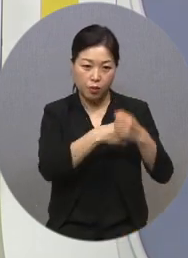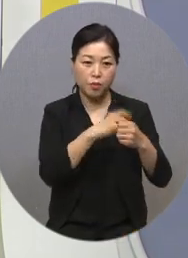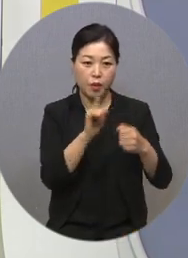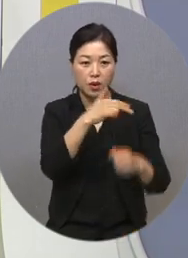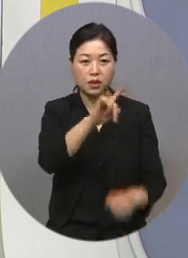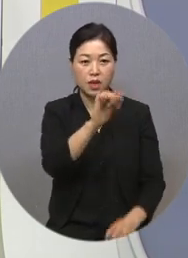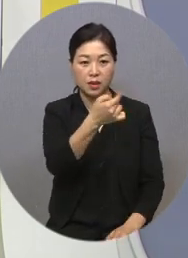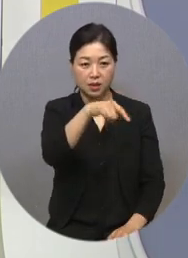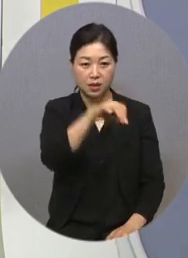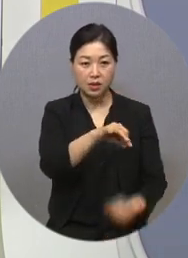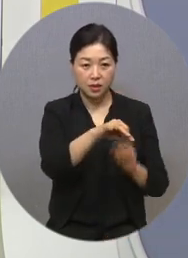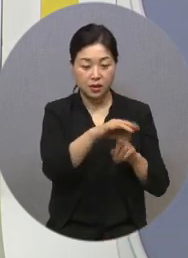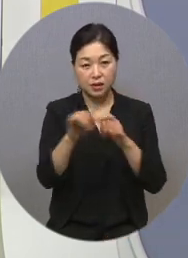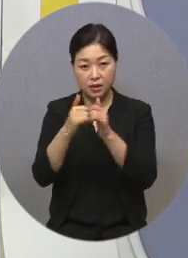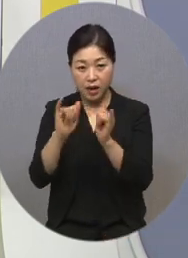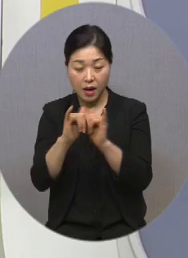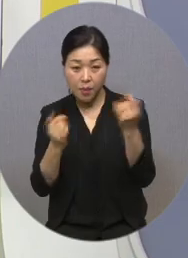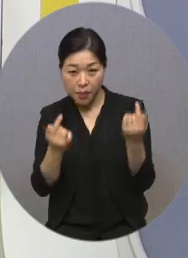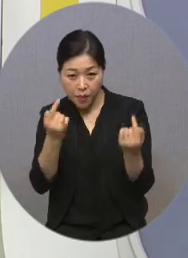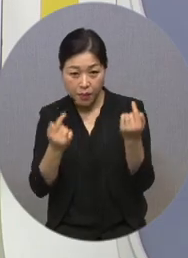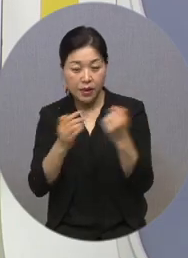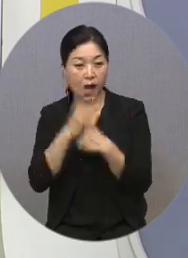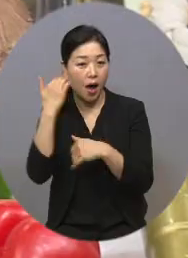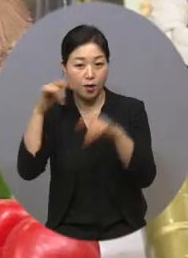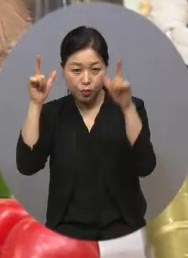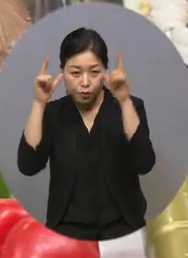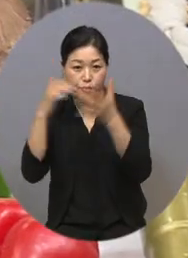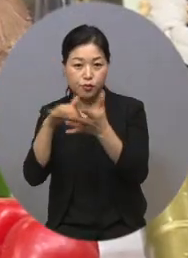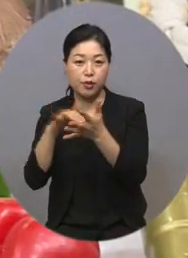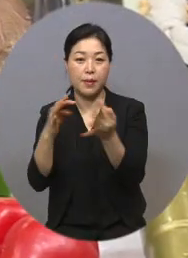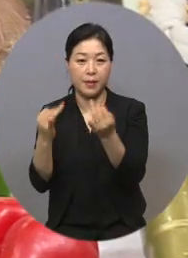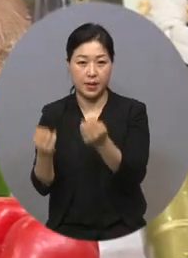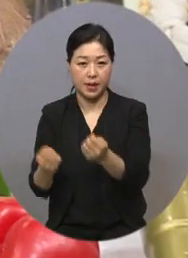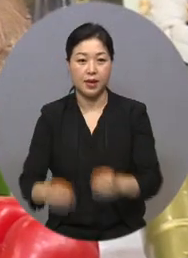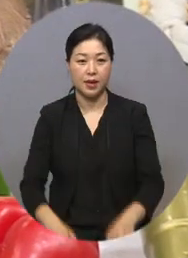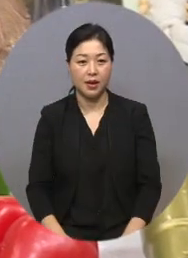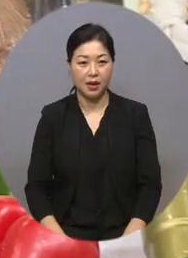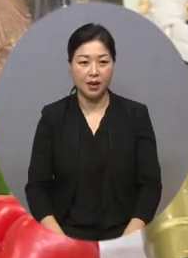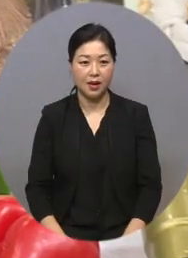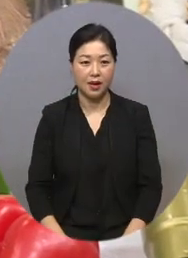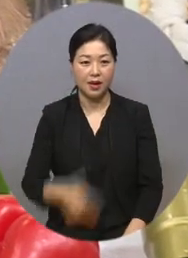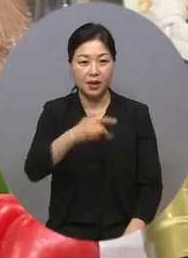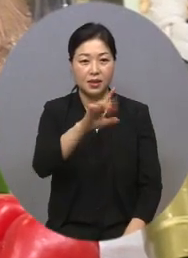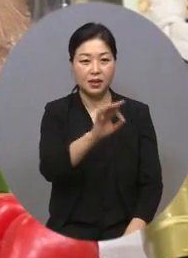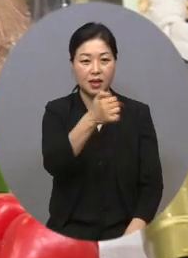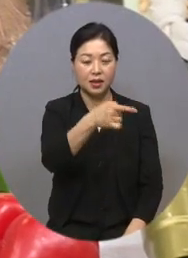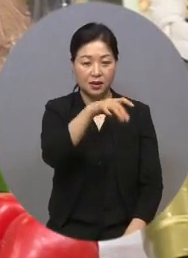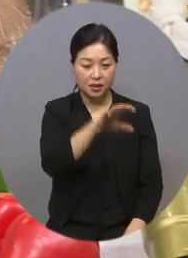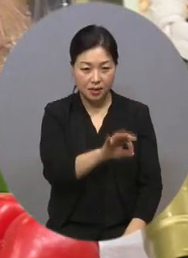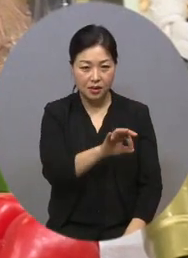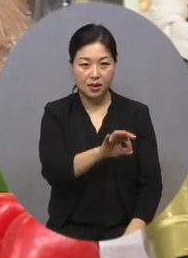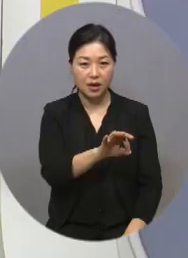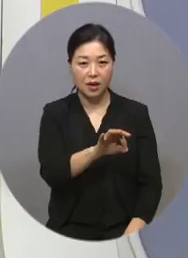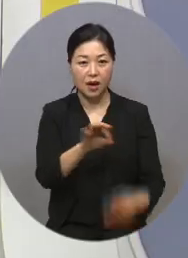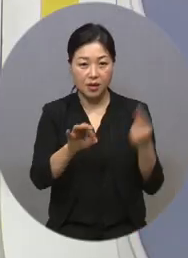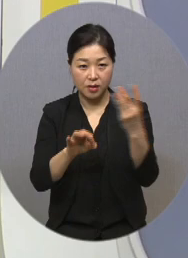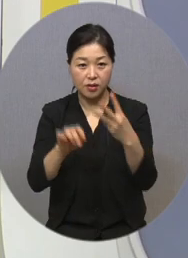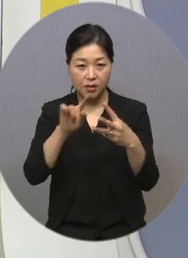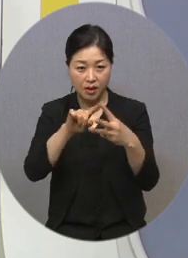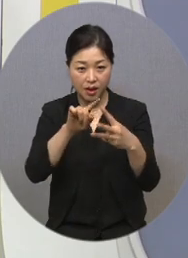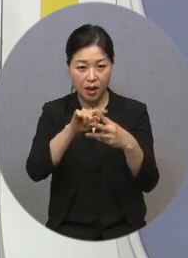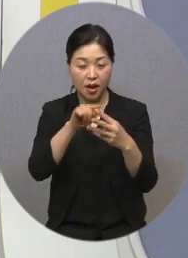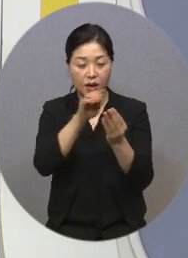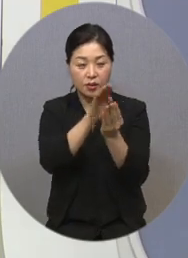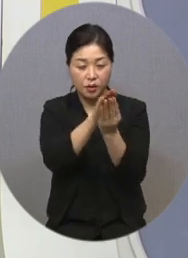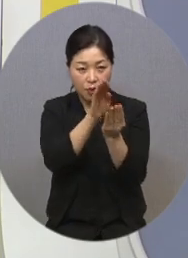경우는 사람보다 한우가 더 많다 그래요. 장흥 산화. 네, 맞습니다. 피조개, 표고버섯, 한우. 네,